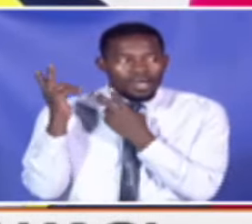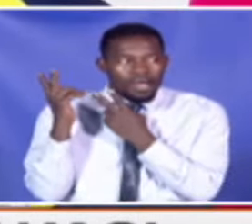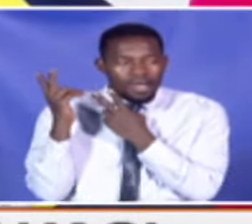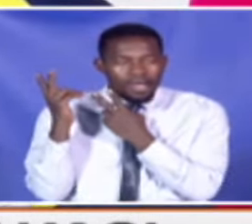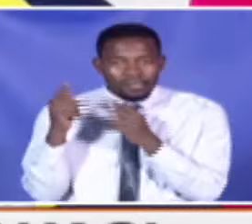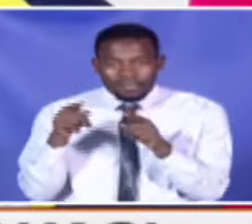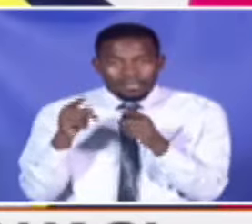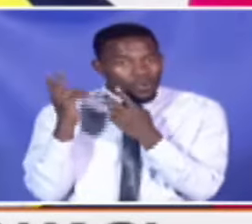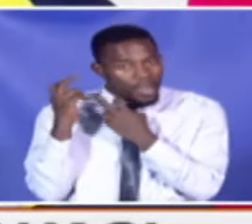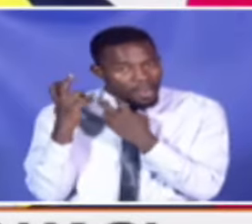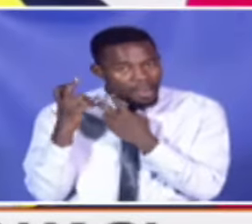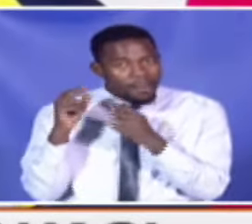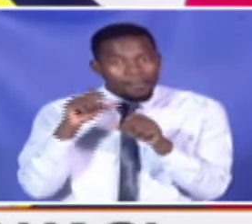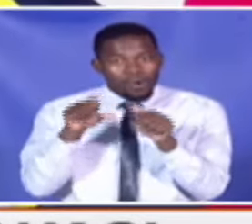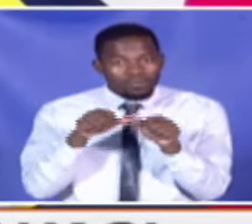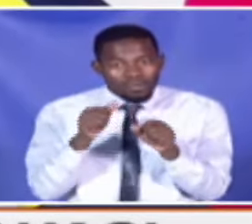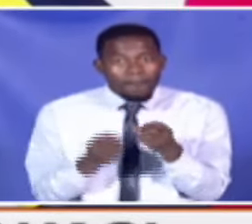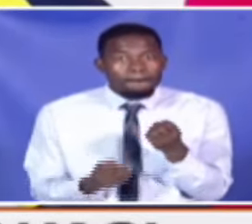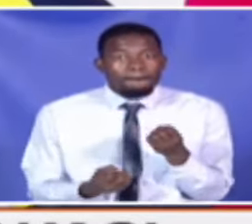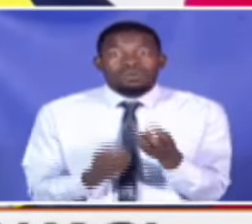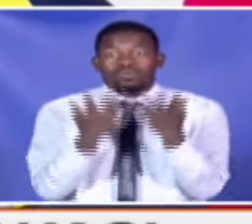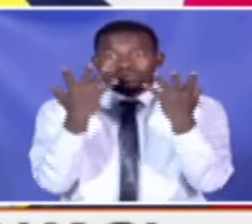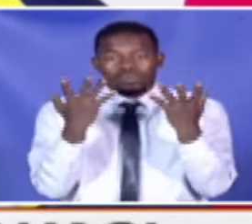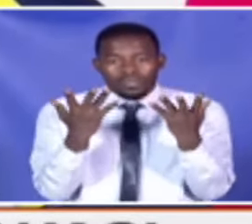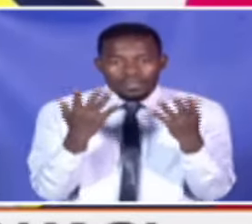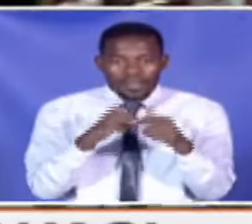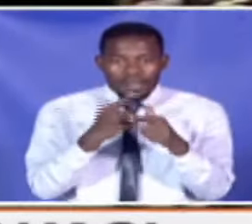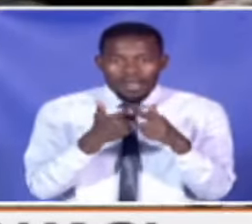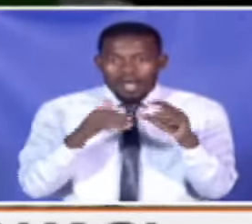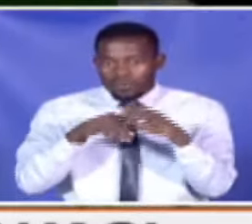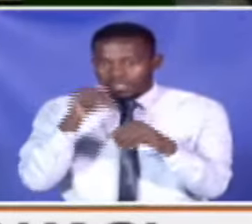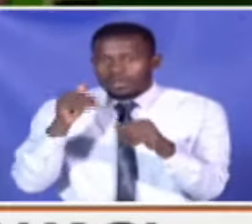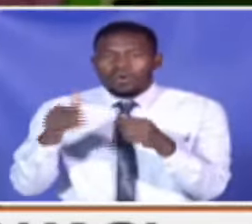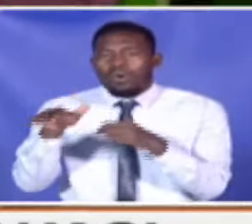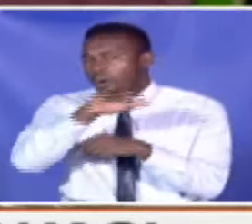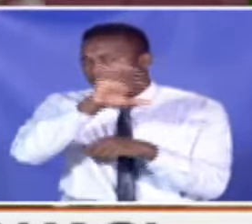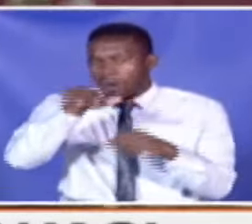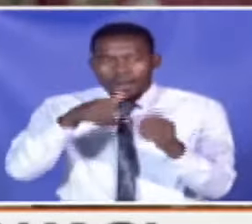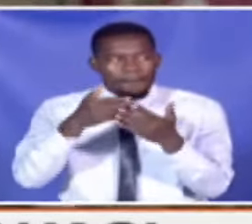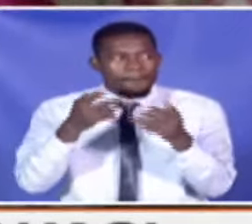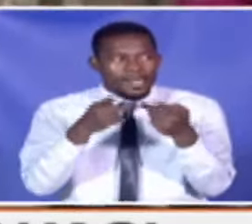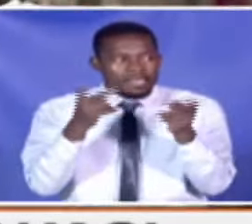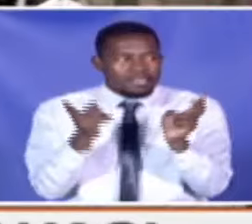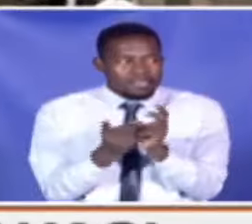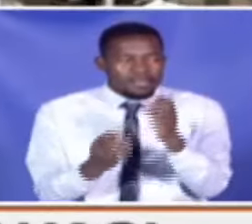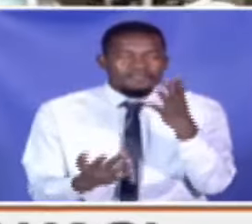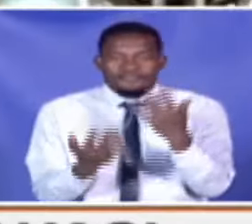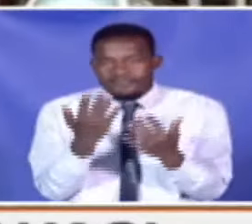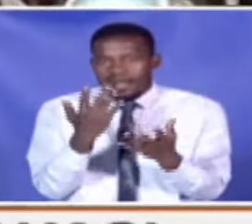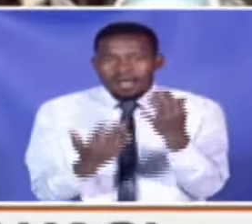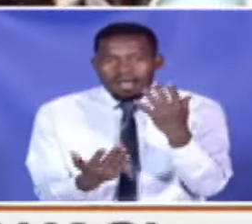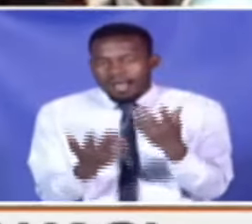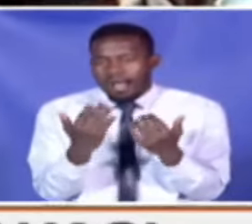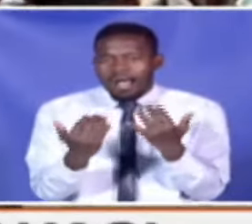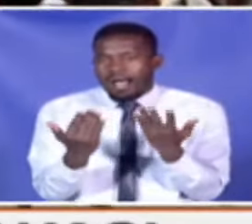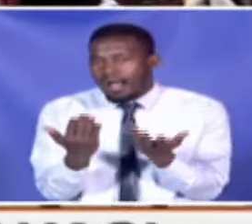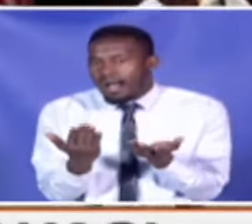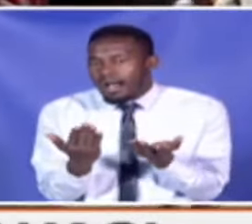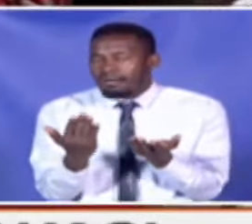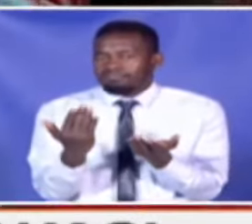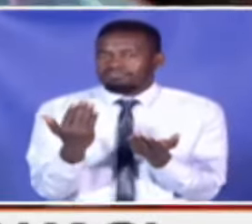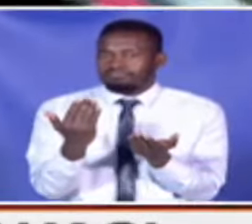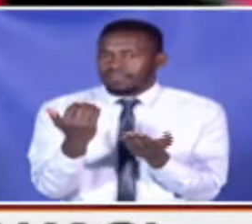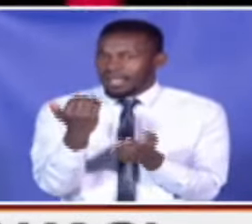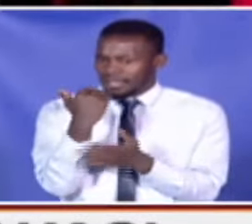Tukatoka nje. Tukapata kijiji mzima imeshika moto. Nikajiuliza maswali, nikasema babangu anaishi pale moto inaaka. Na hiyo